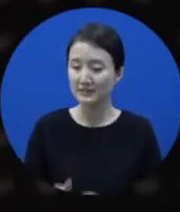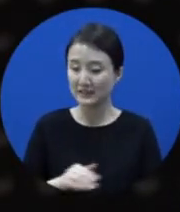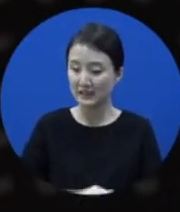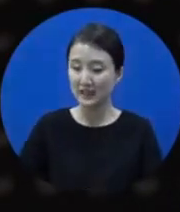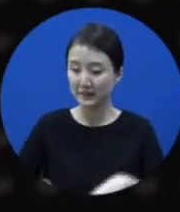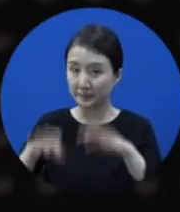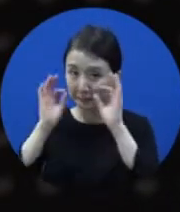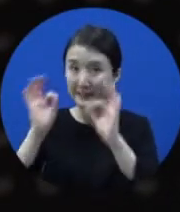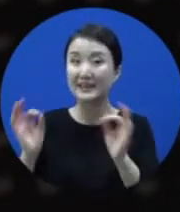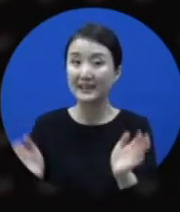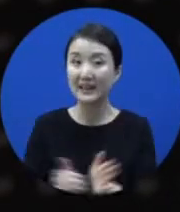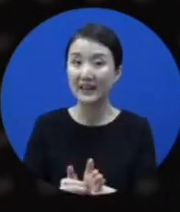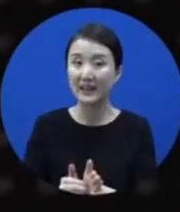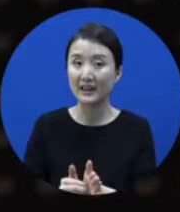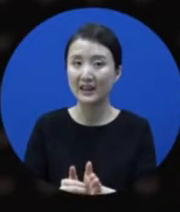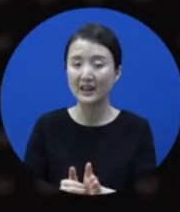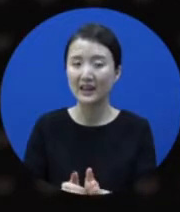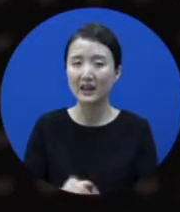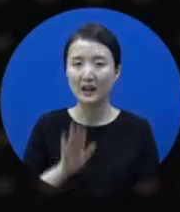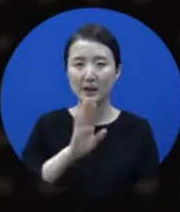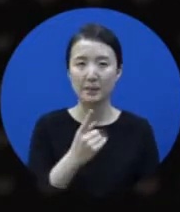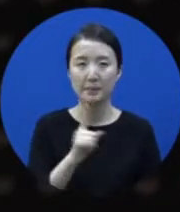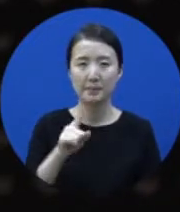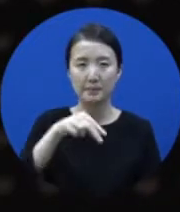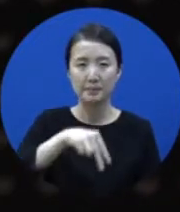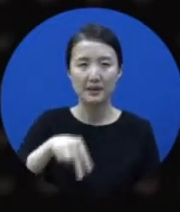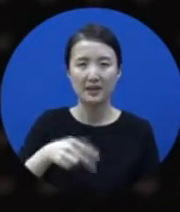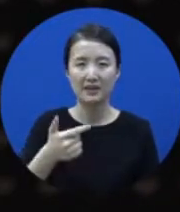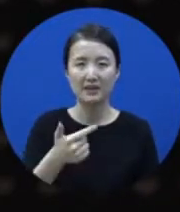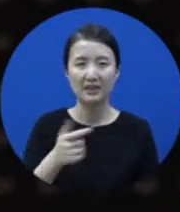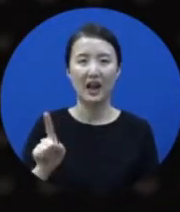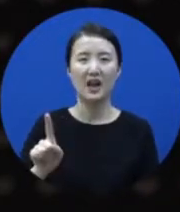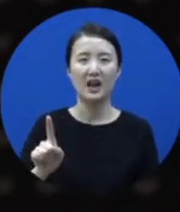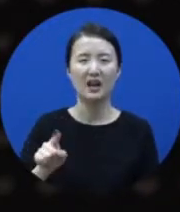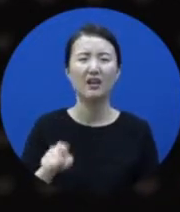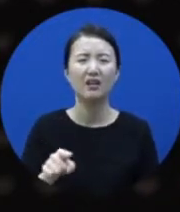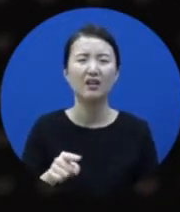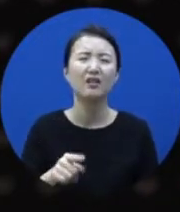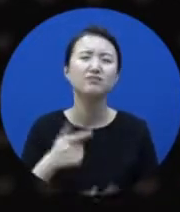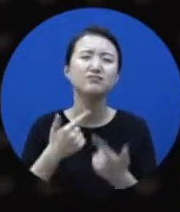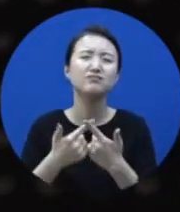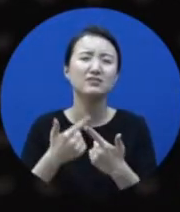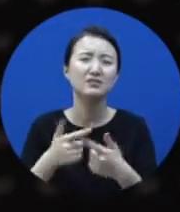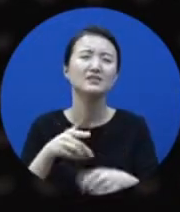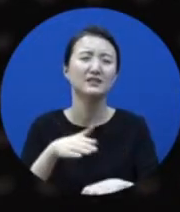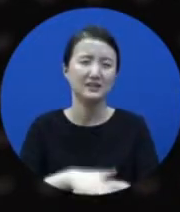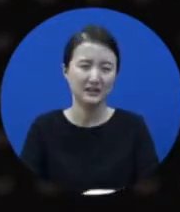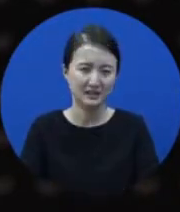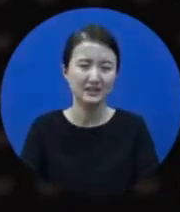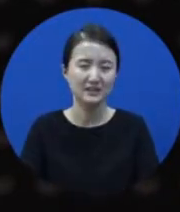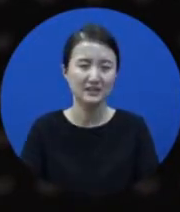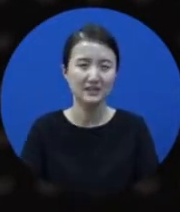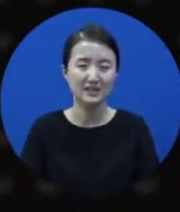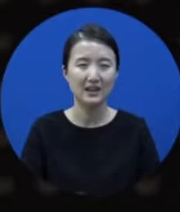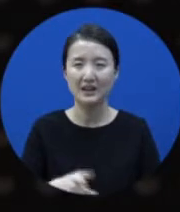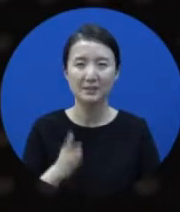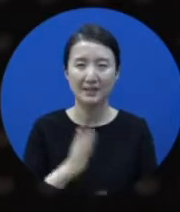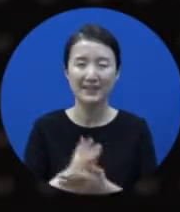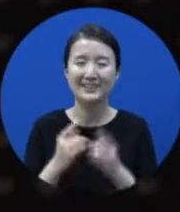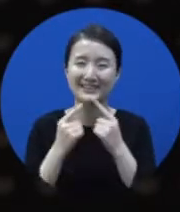너 잘 못 봤으면 이제 알아라 이제 없다 이제 이게 이거 되죠? 하지만 웃으면서 시험 잘